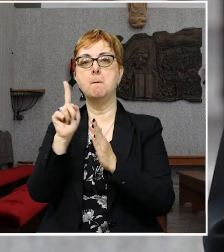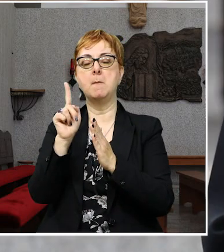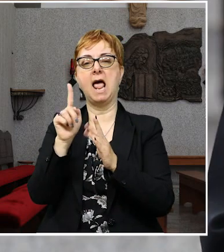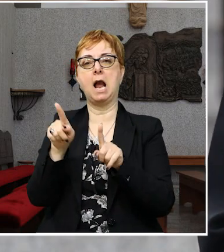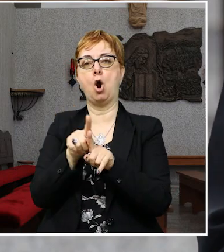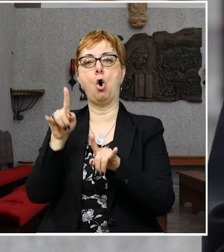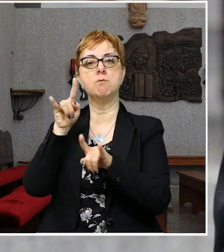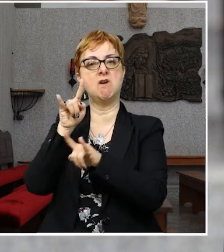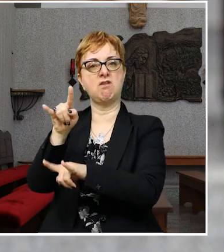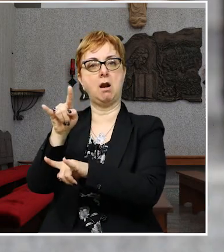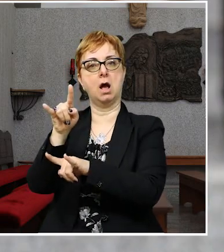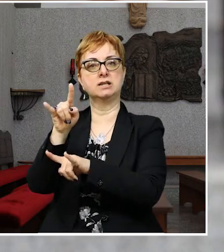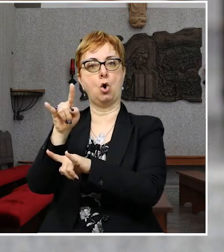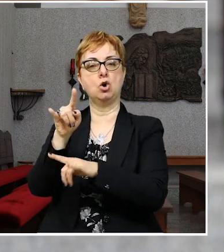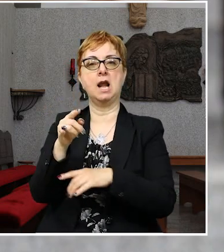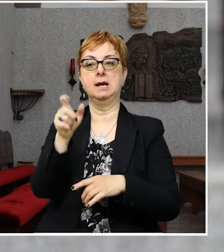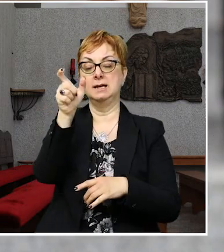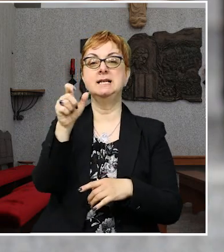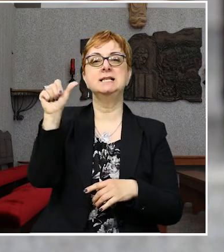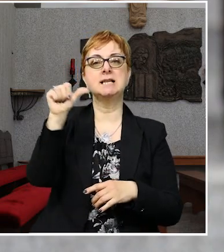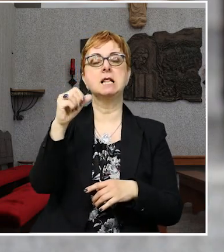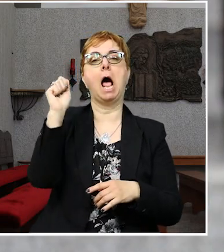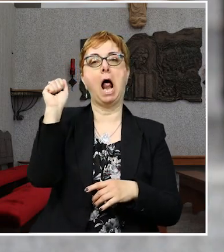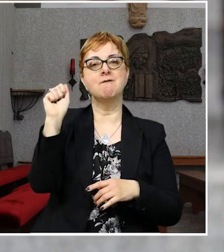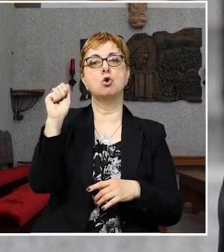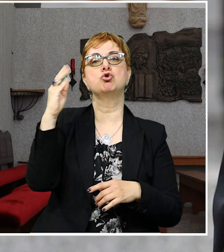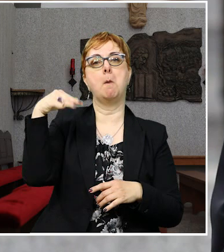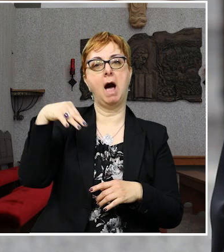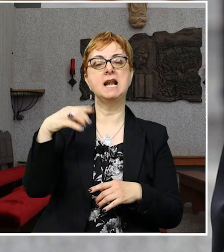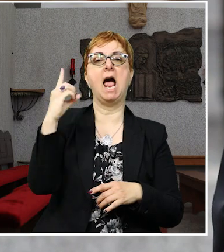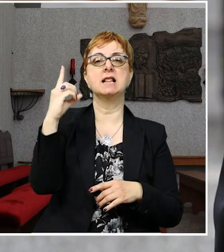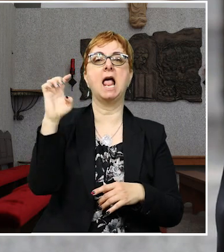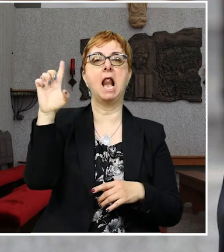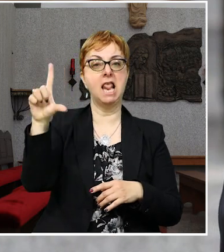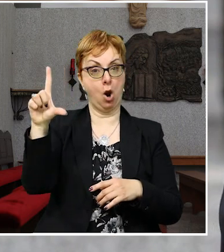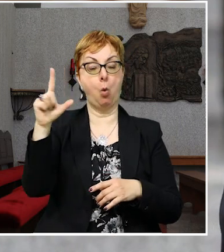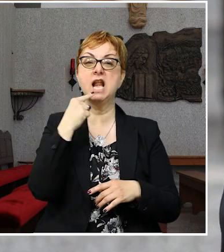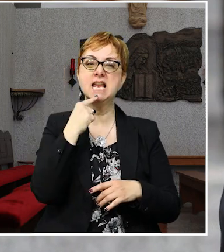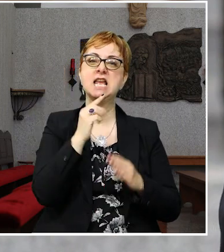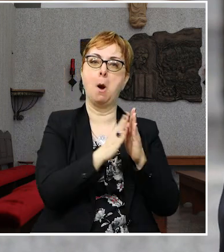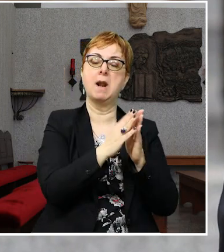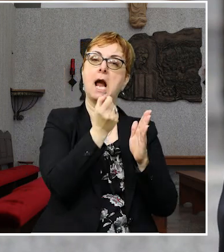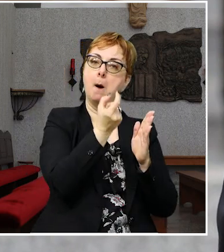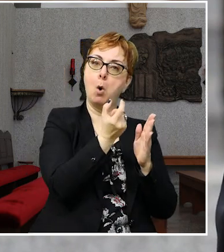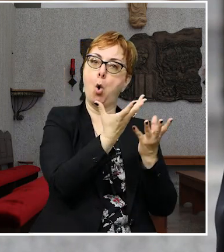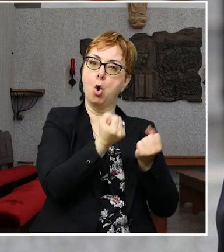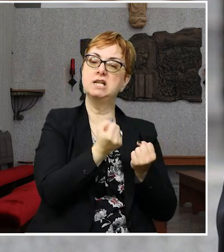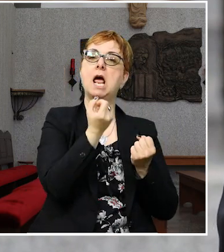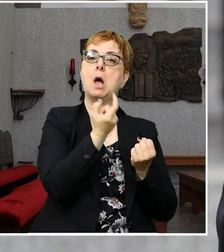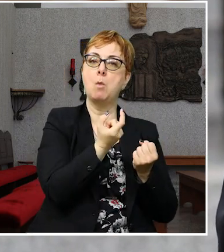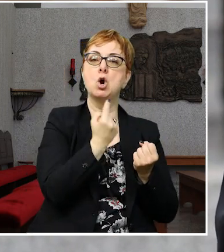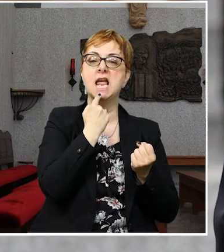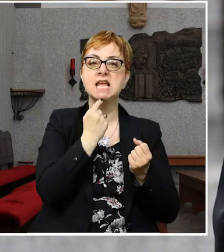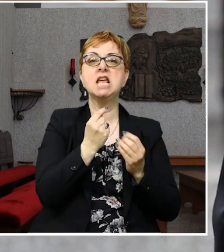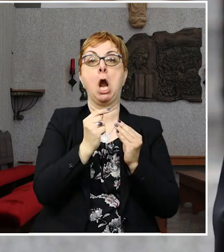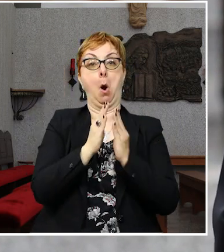danna. Sant'Alfonso Maria de Liguori ci dice: chi prega poco ottiene poco, chi